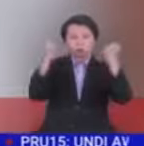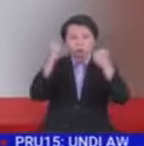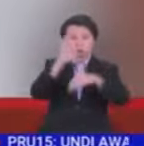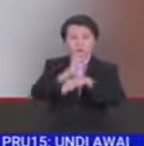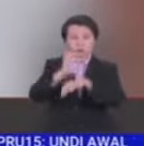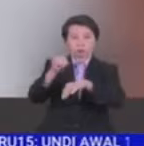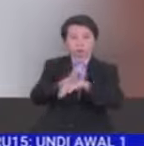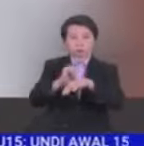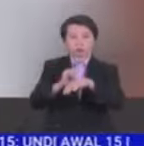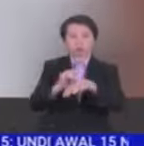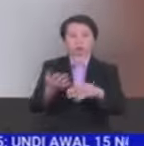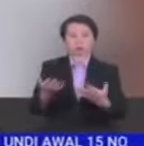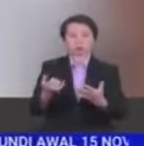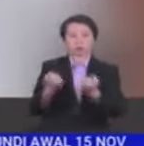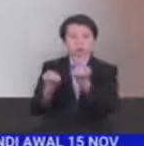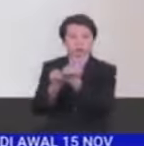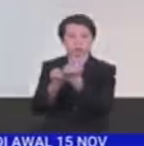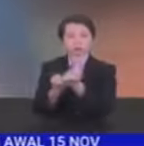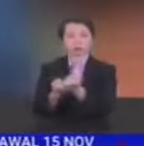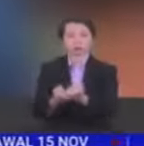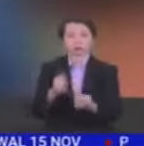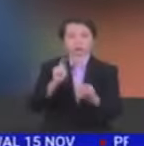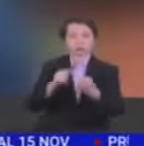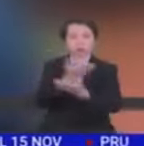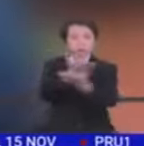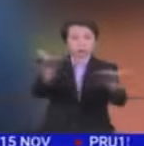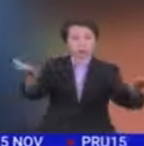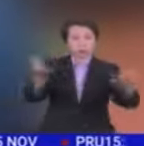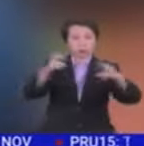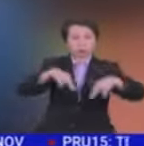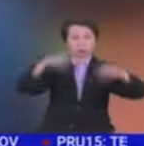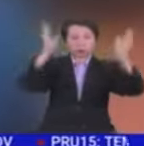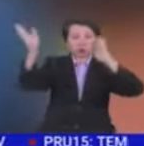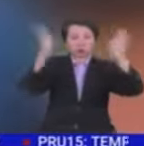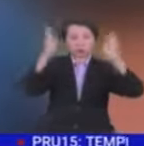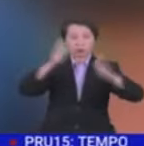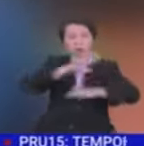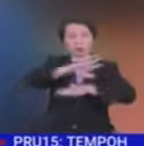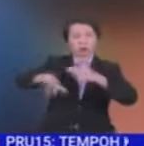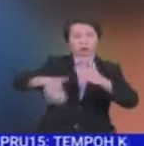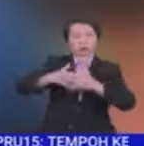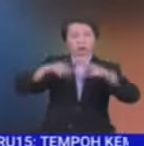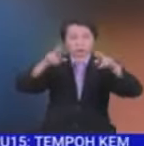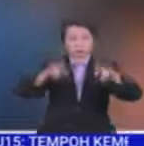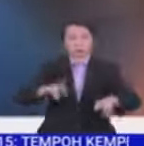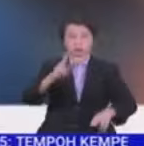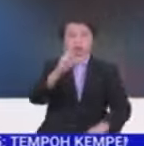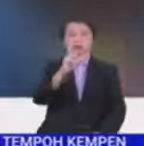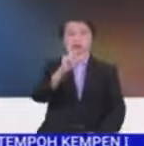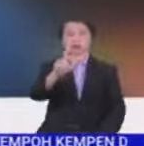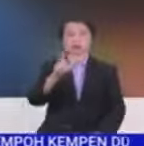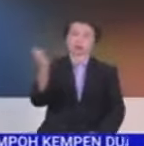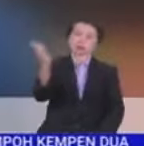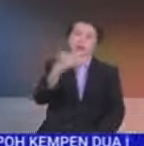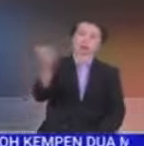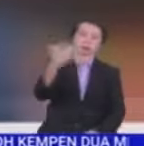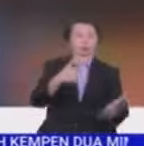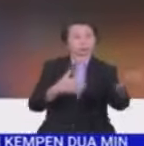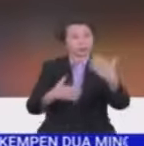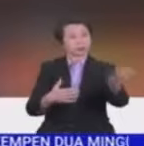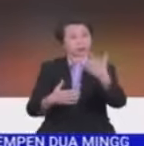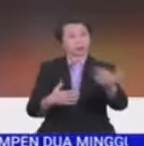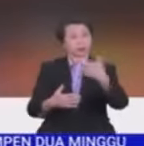sometimes can give more than 100%. Kepada semua rakyat Malaysia dan seluruh warga Kuala Lumpur, marilah